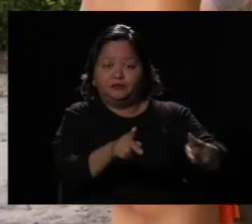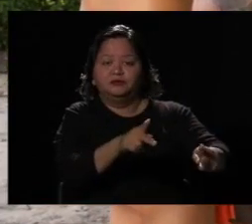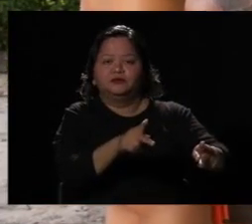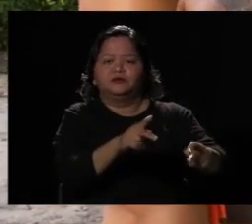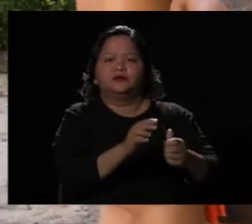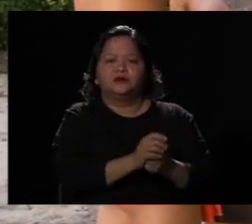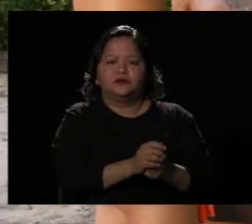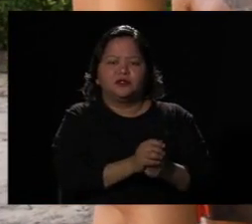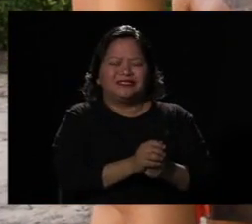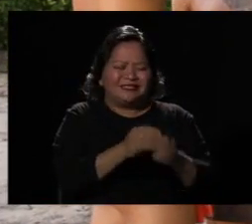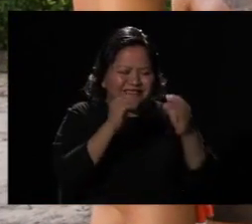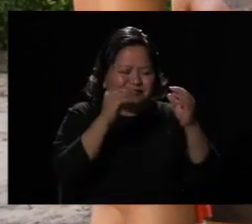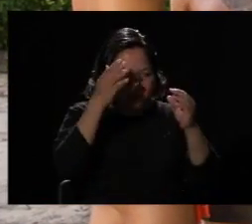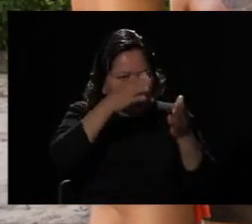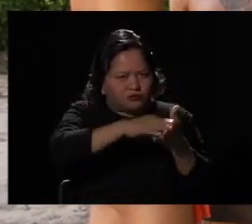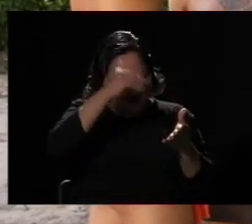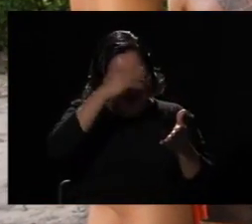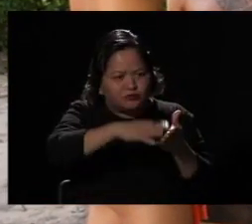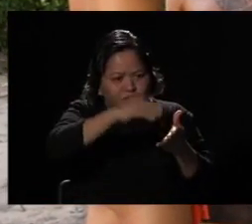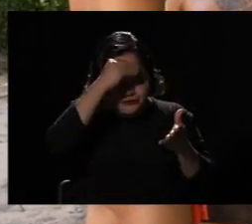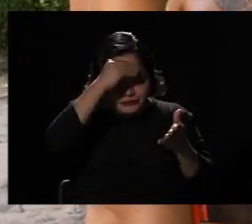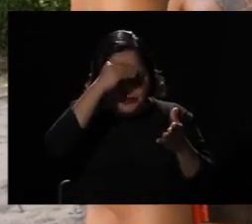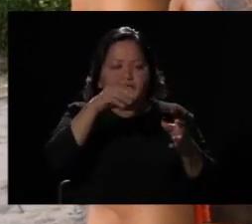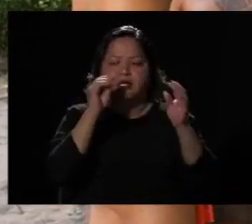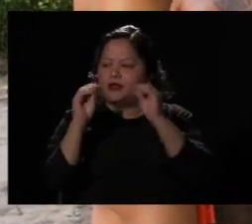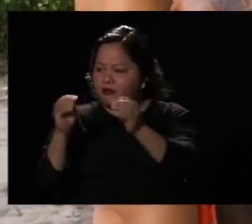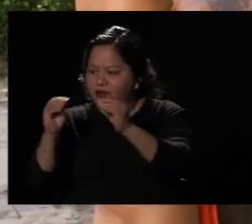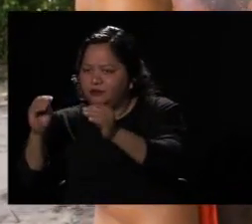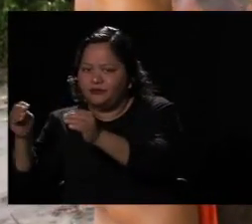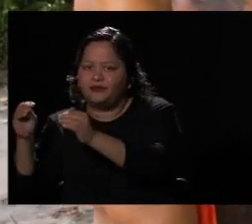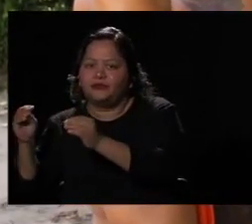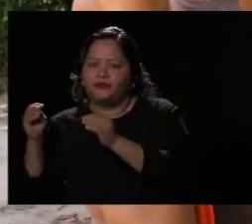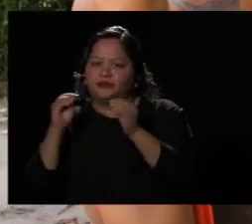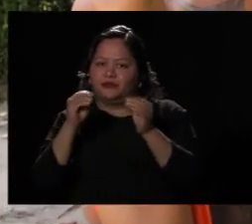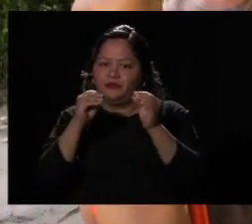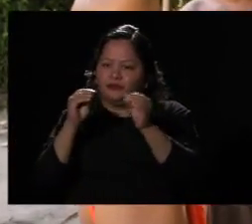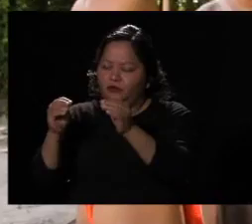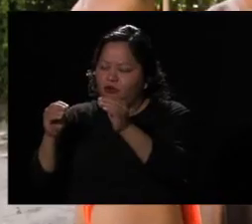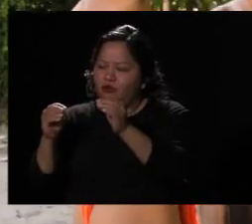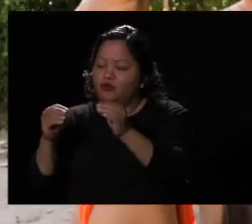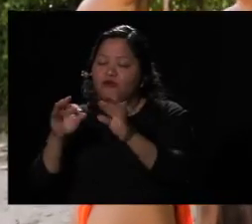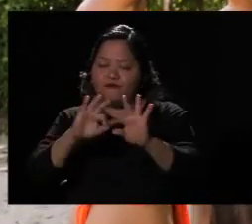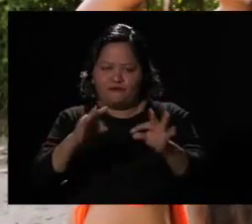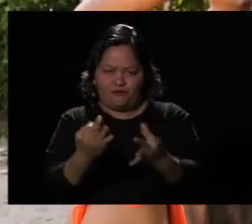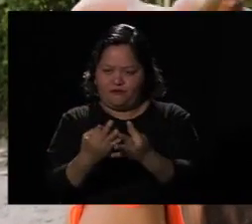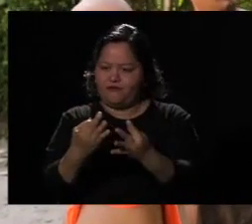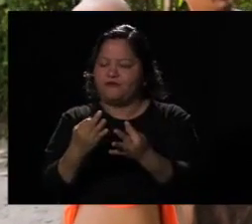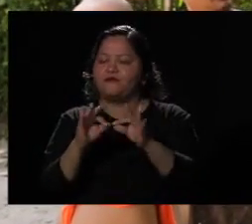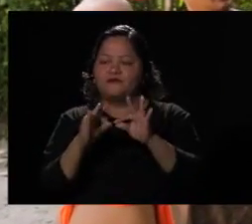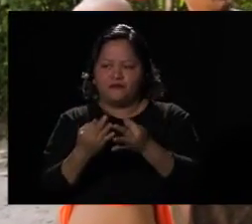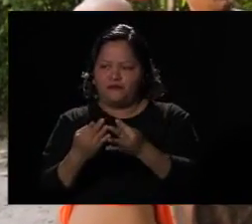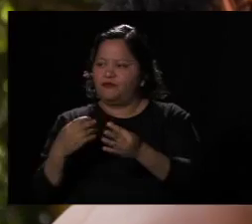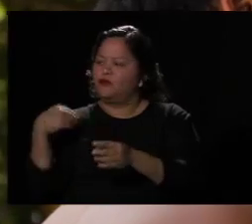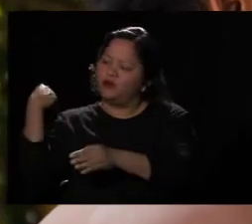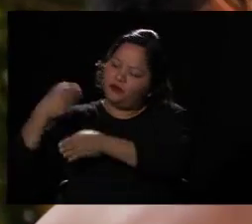iaamti siha, jama susuun mo na gi ihaga manggafa siha.